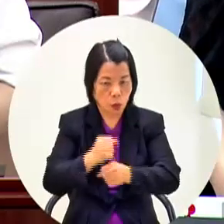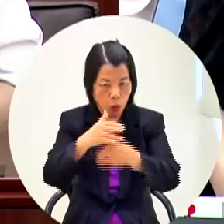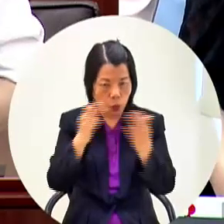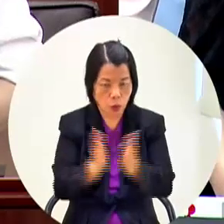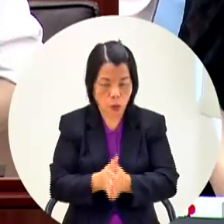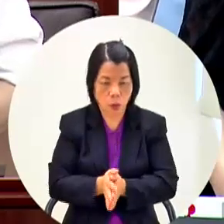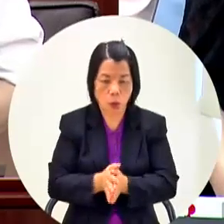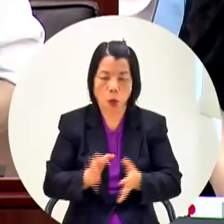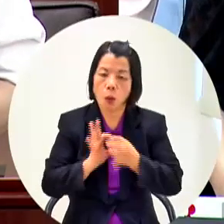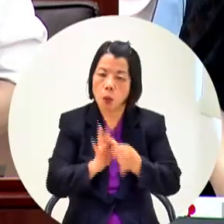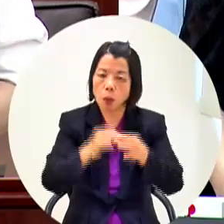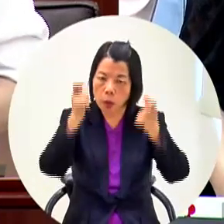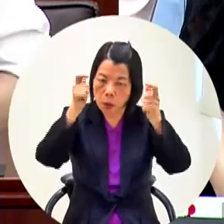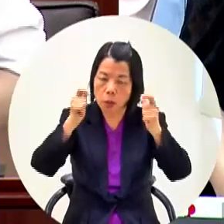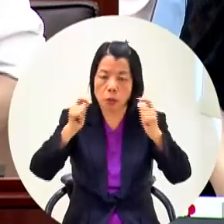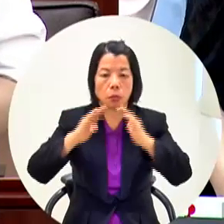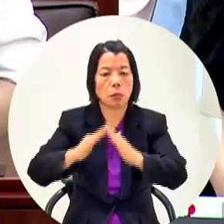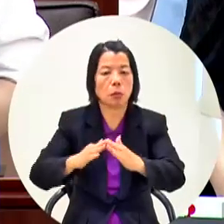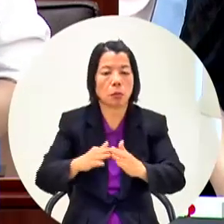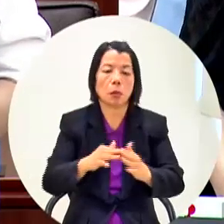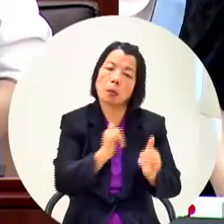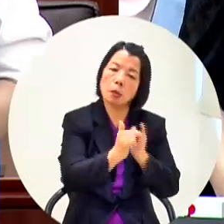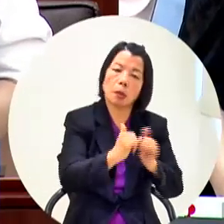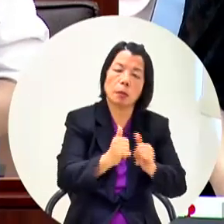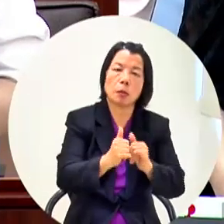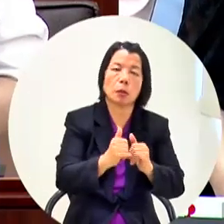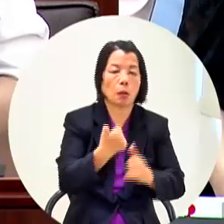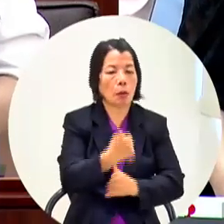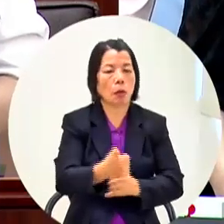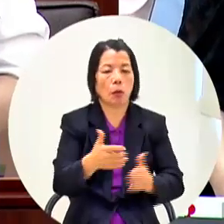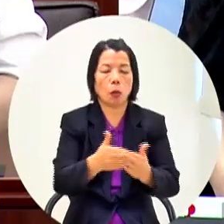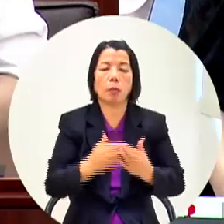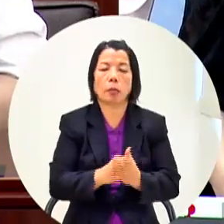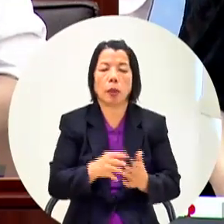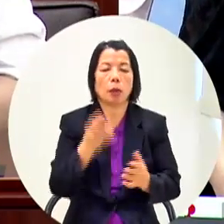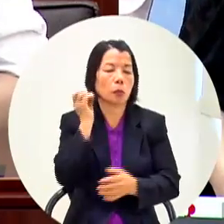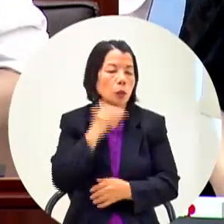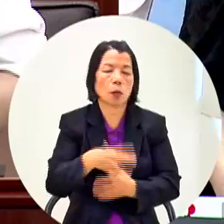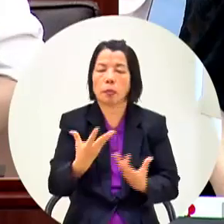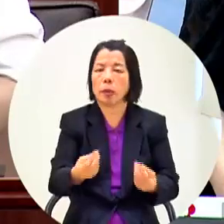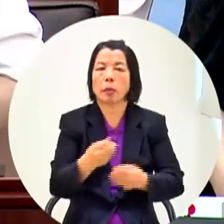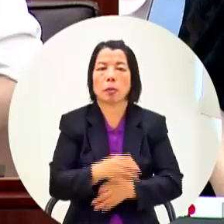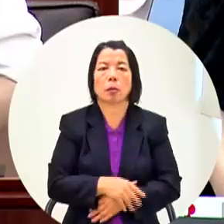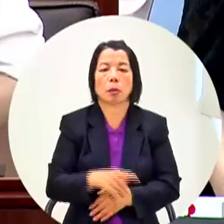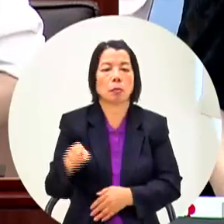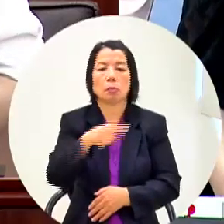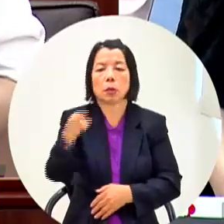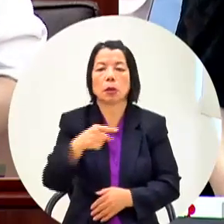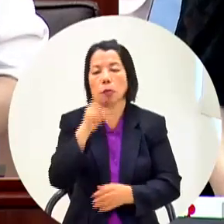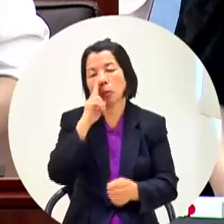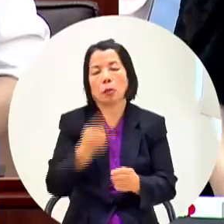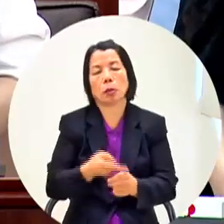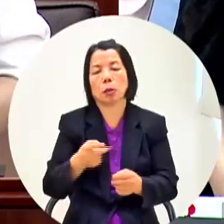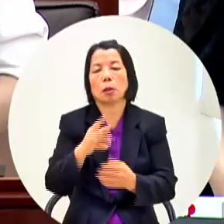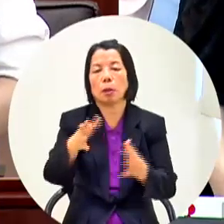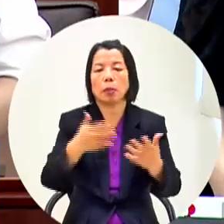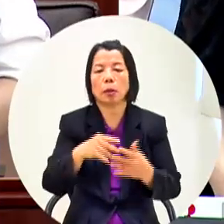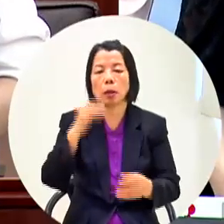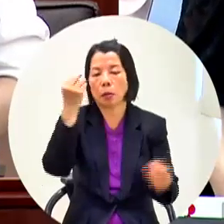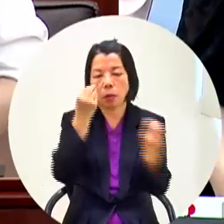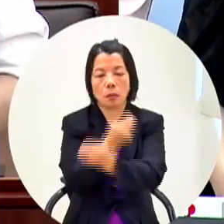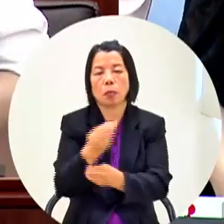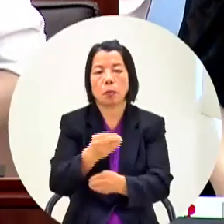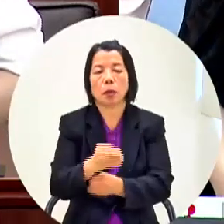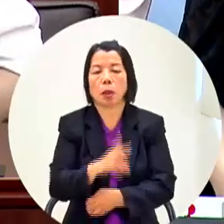高雄好，为了市民朋友好，我们问心无愧。至于有心人去扭曲、去歪曲，对不